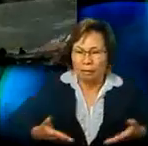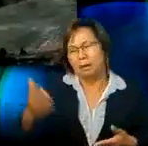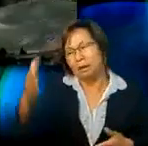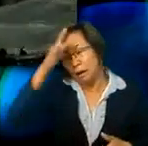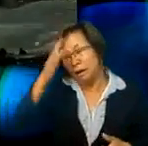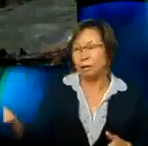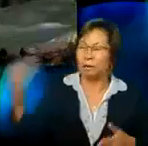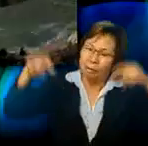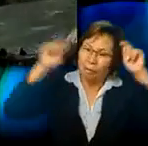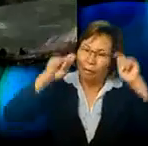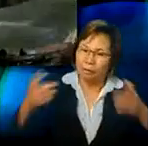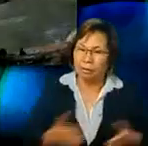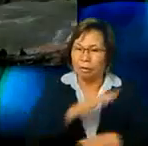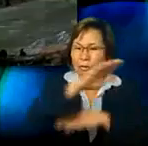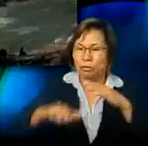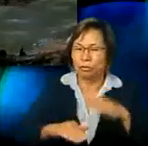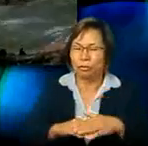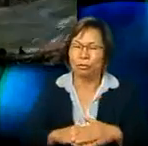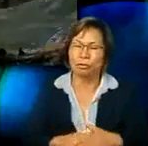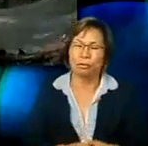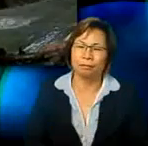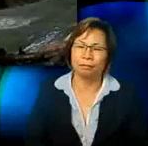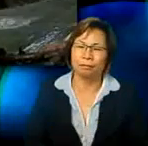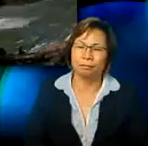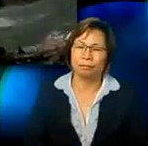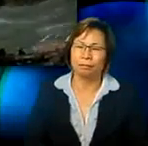jom, Pak. Semuanya tanah, ya, mereka?